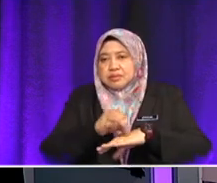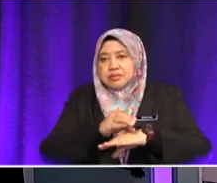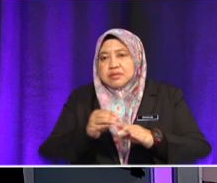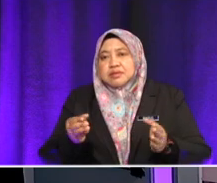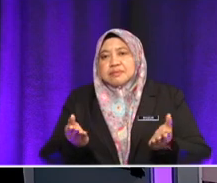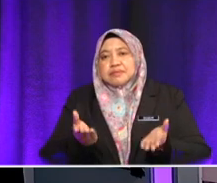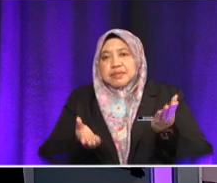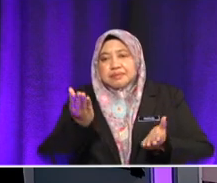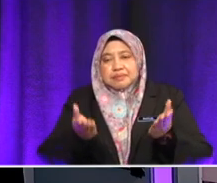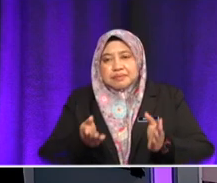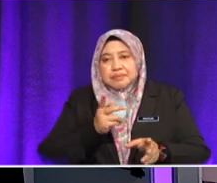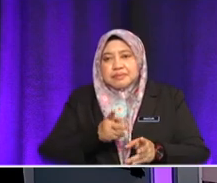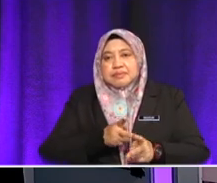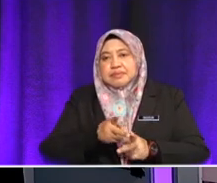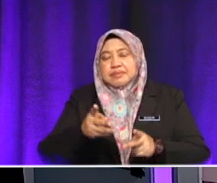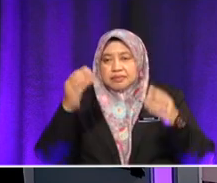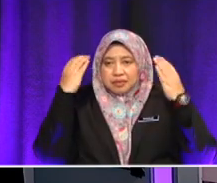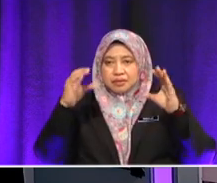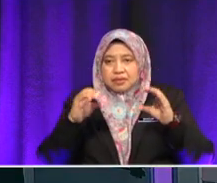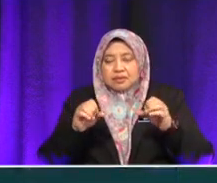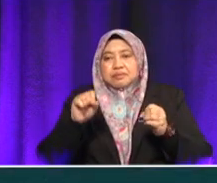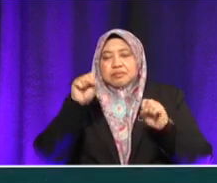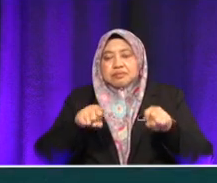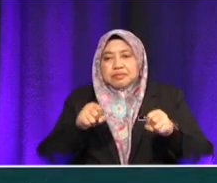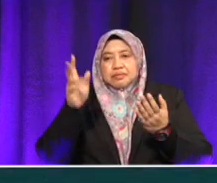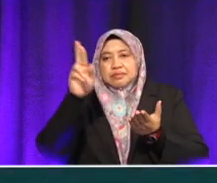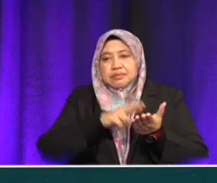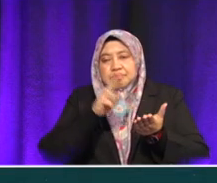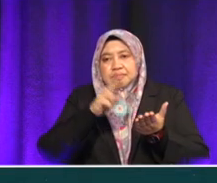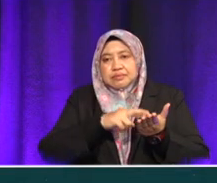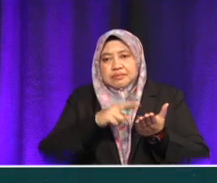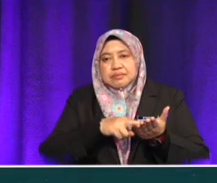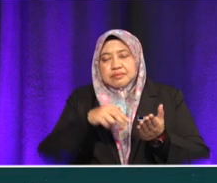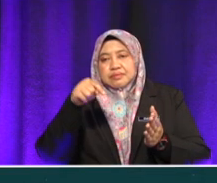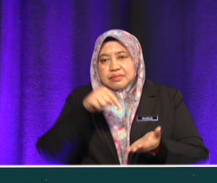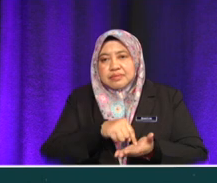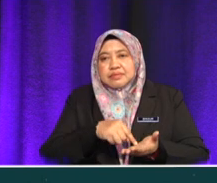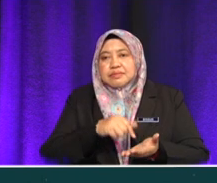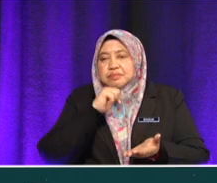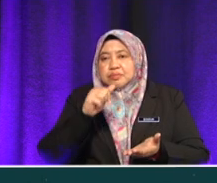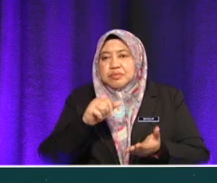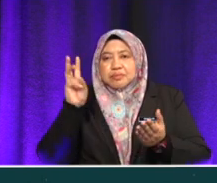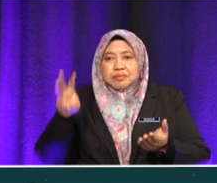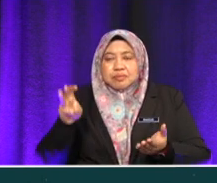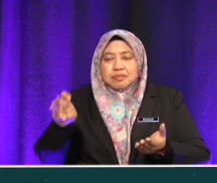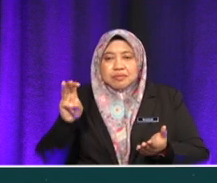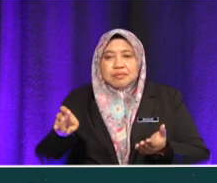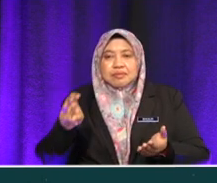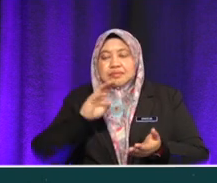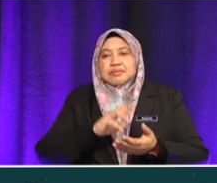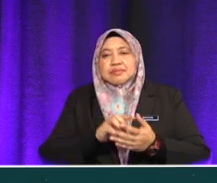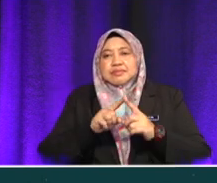Cikgu Dan ini boleh direkotkan sekali lagi saya ingatkan ini bukan template ataupun satu contoh yang perlu dilaksanakan